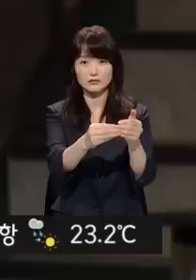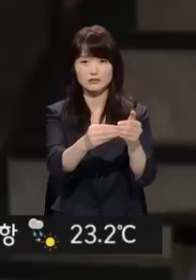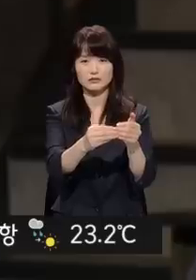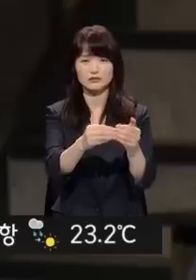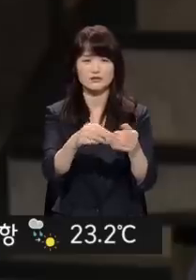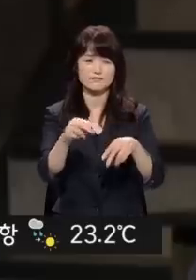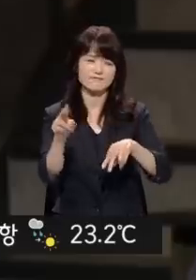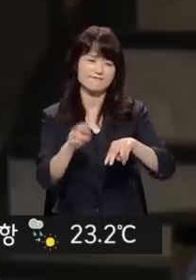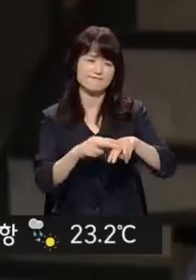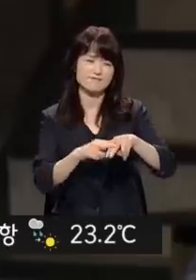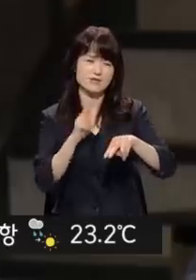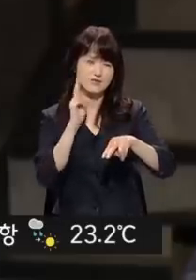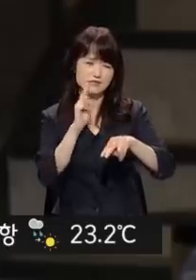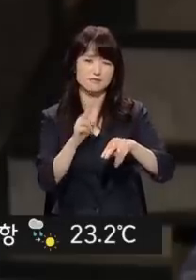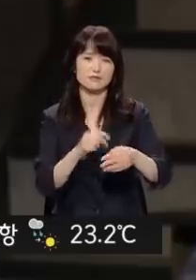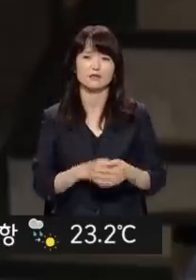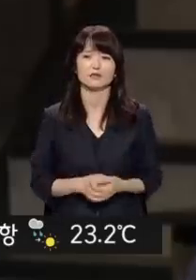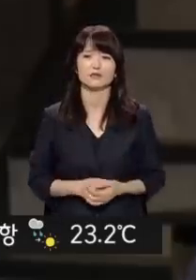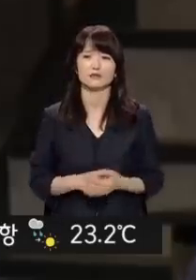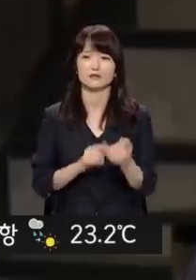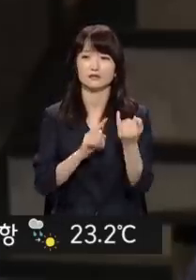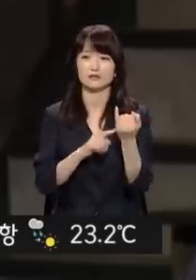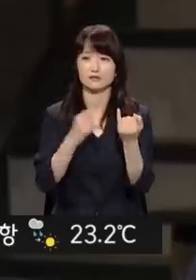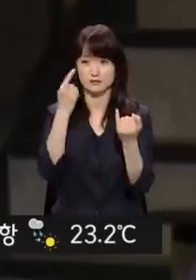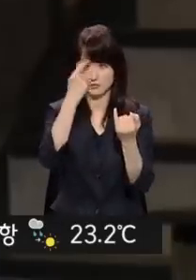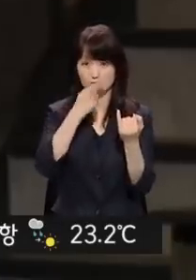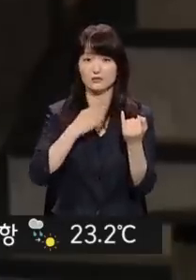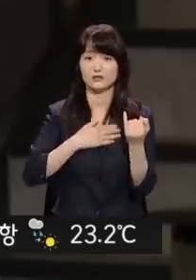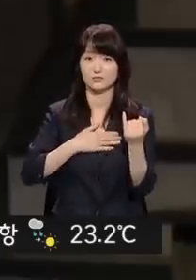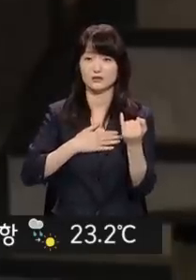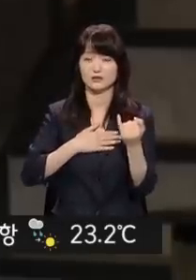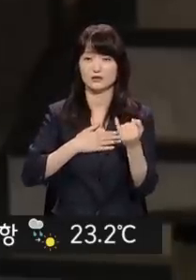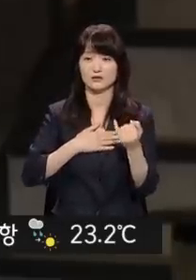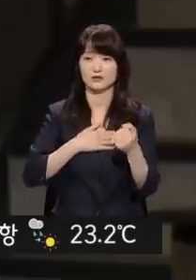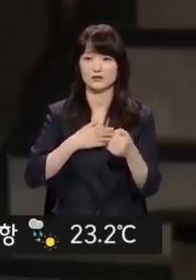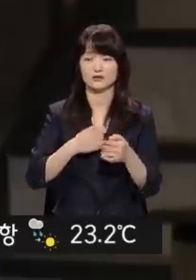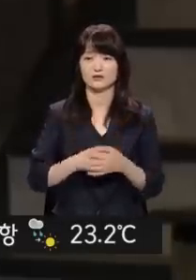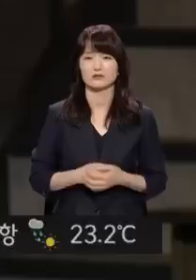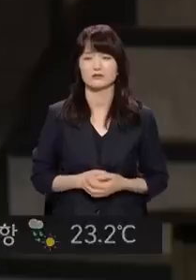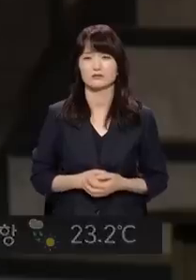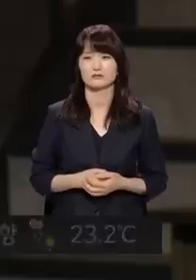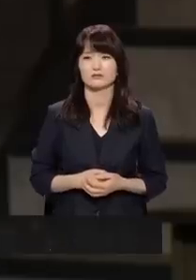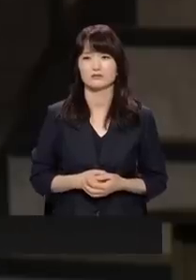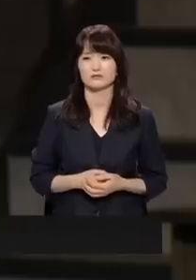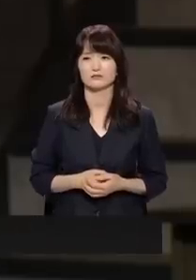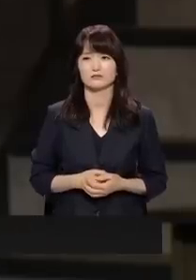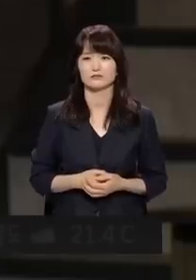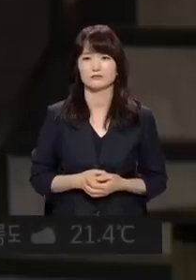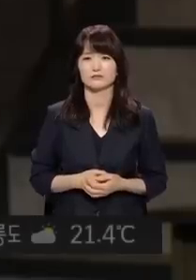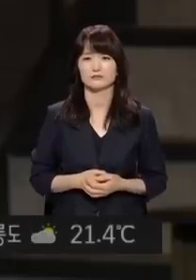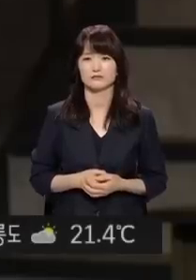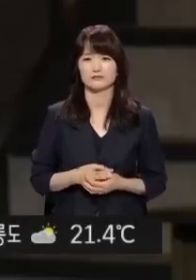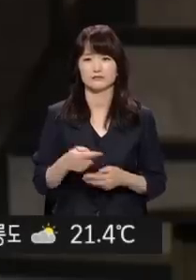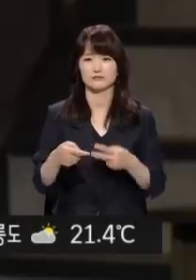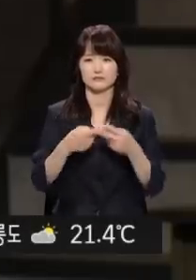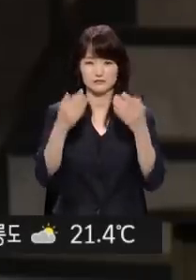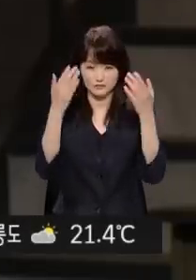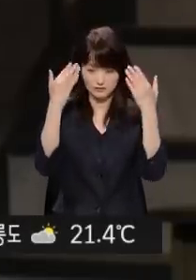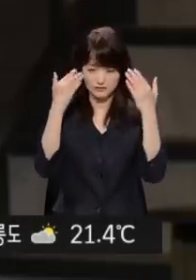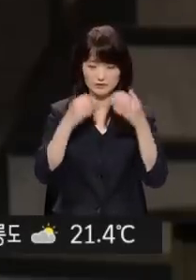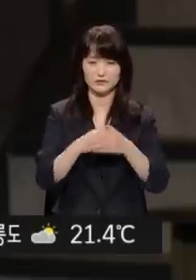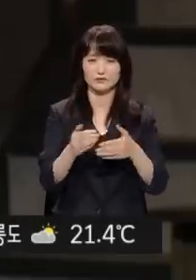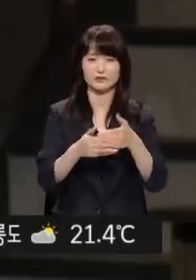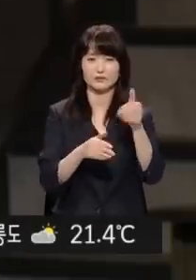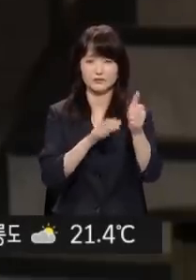그래서 제가 이제이 아이 얼굴을 압니다 초등학교 때부터 반장 또는 뭐 부반장 해 가지고 굉장히 얼굴이 밝고